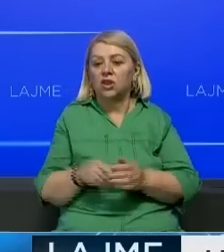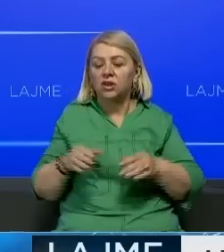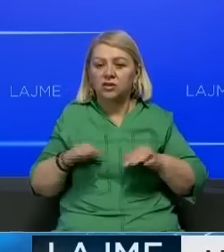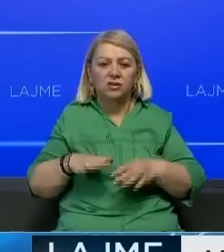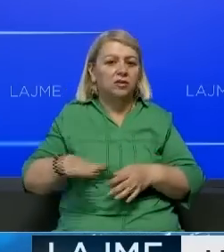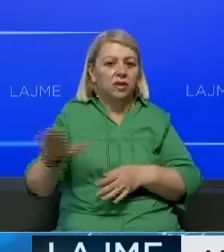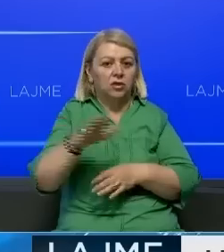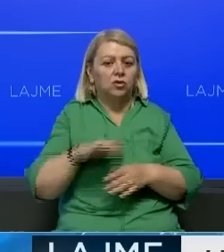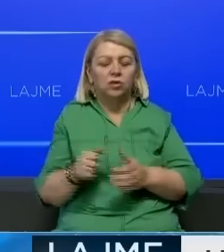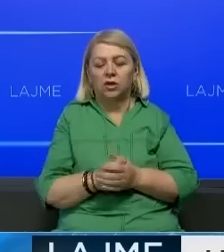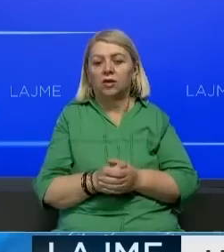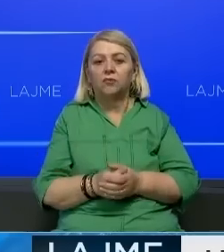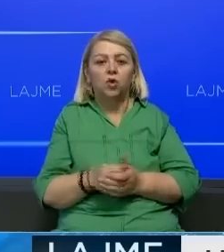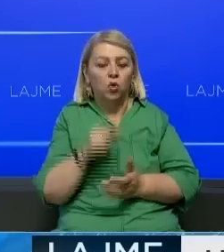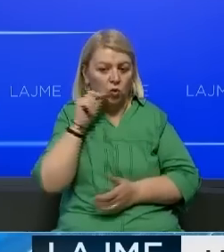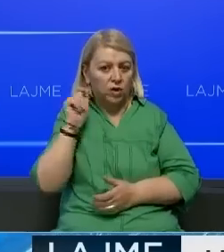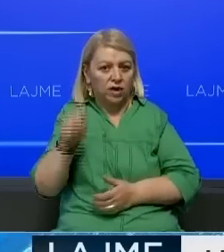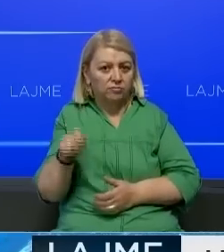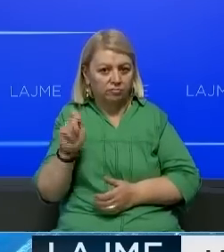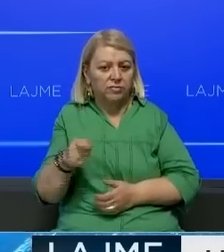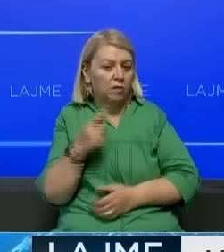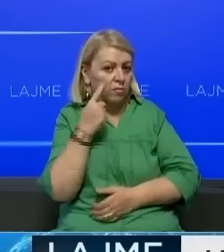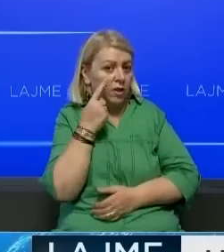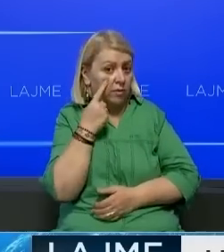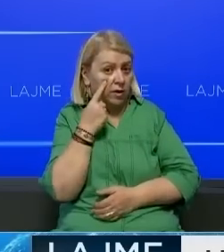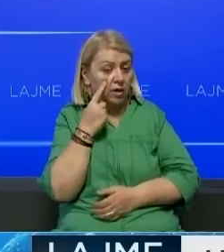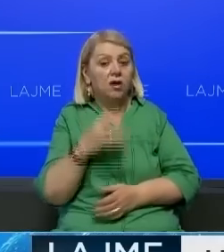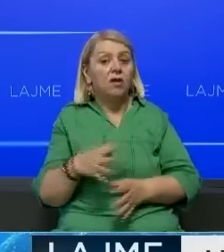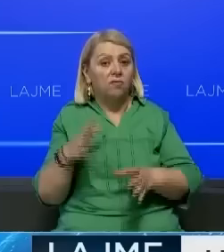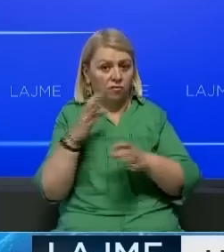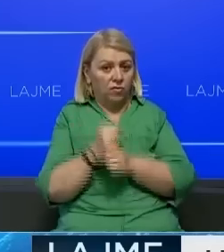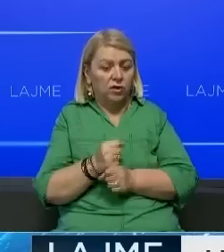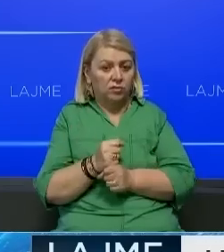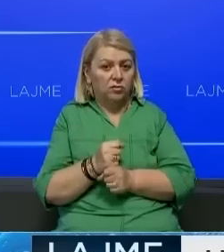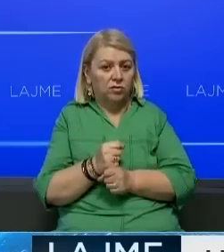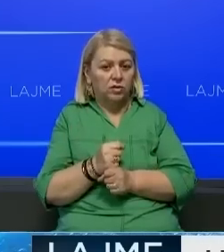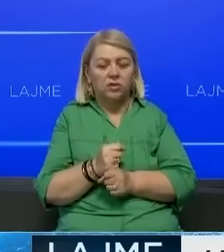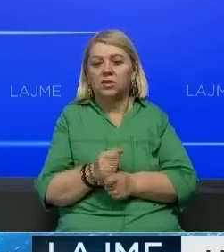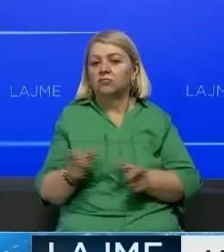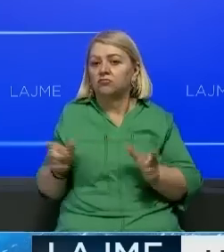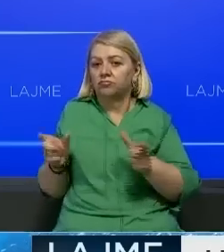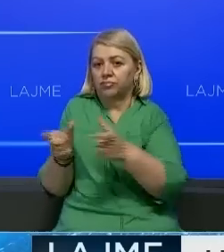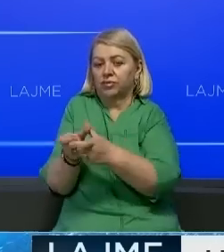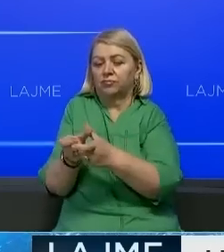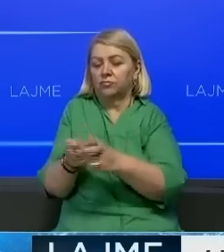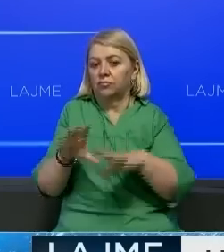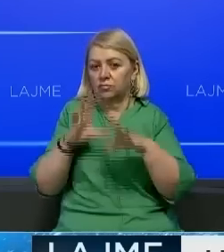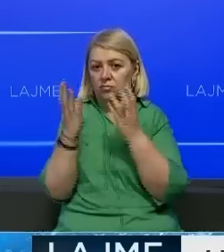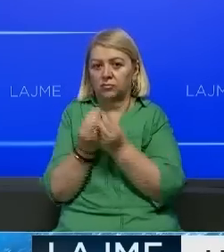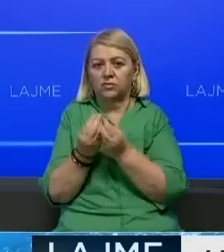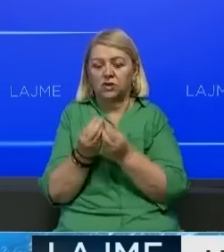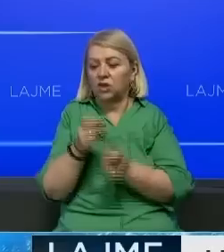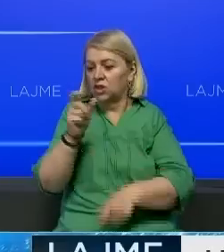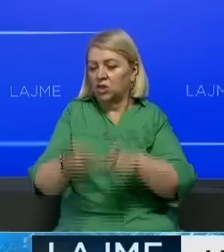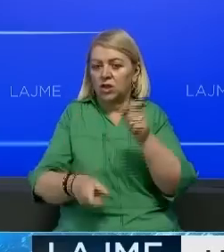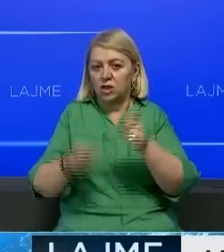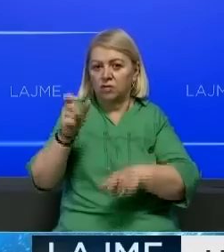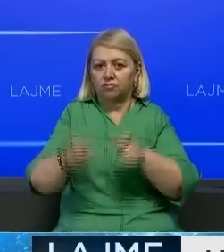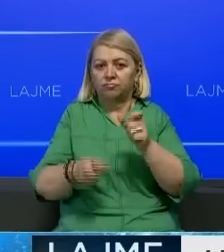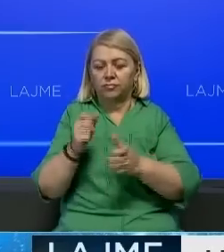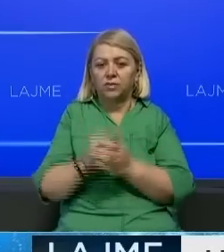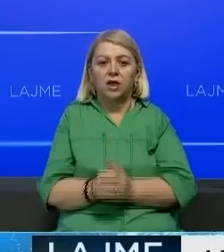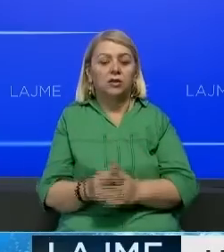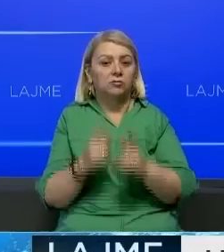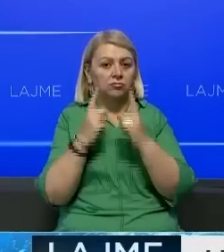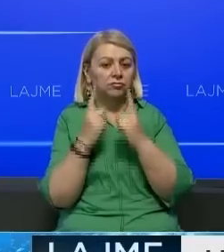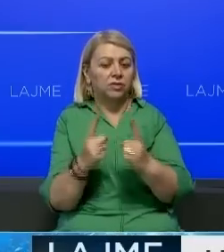Ukrainas. Tërheqja Ukrainës mund të jetë një përpjekje e fundit për të shmangur rrëthimin nga të gjitha anët. Qindra civil mendohet se kanë mbetur